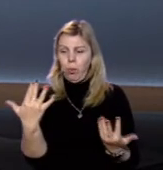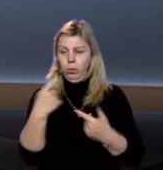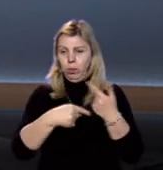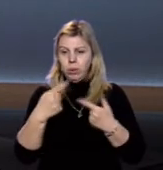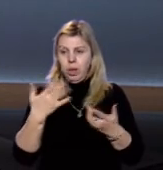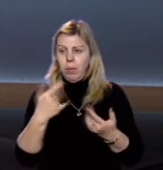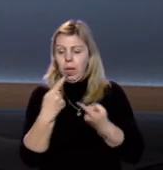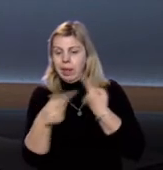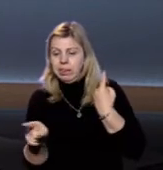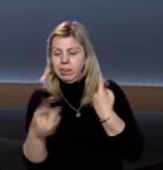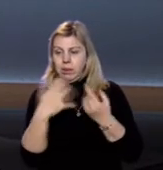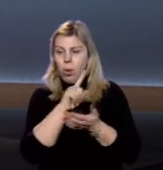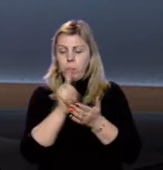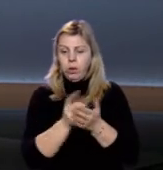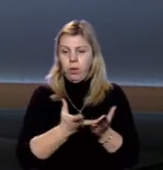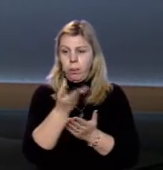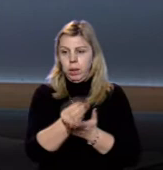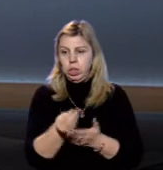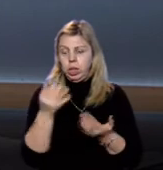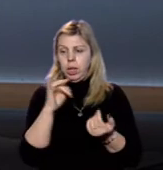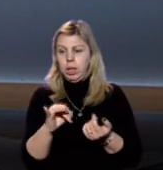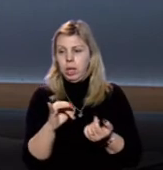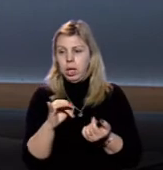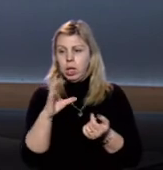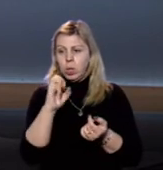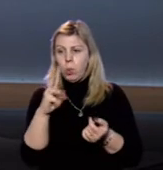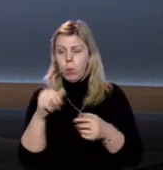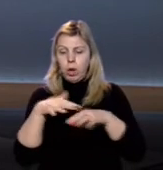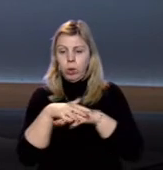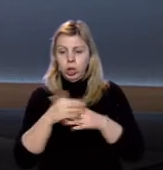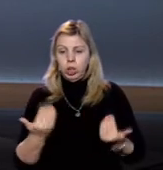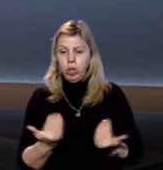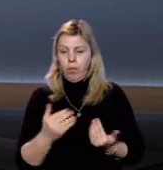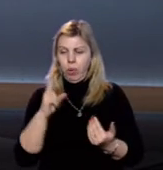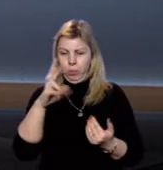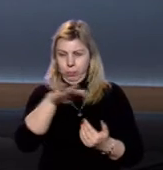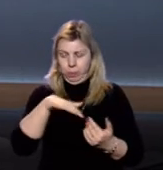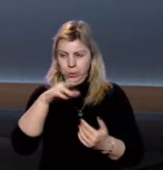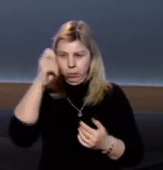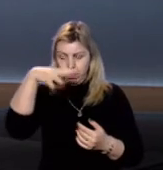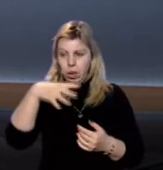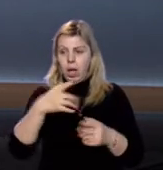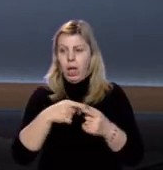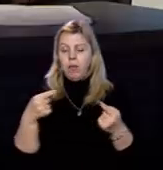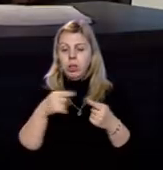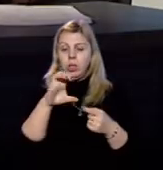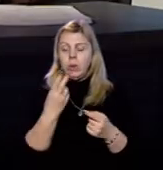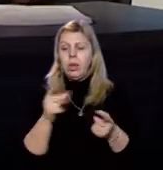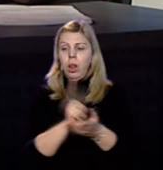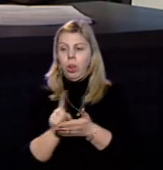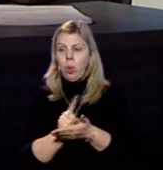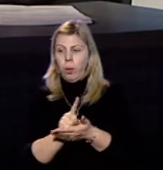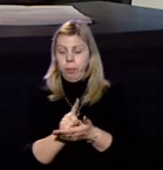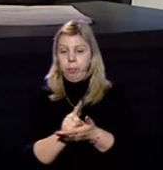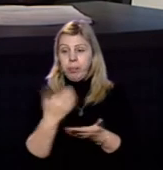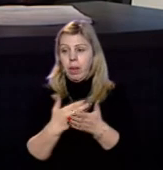як різниця між обов'язковим платежів і суми розрахованих житлово-комунальних послуг відповідно до соціальних норм.